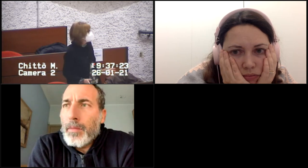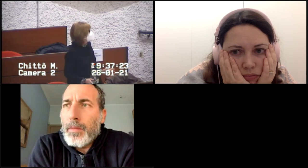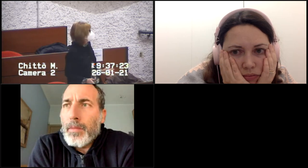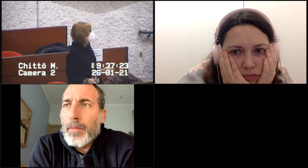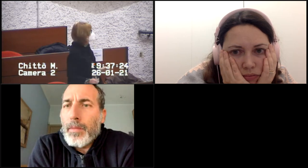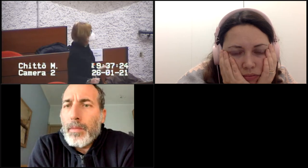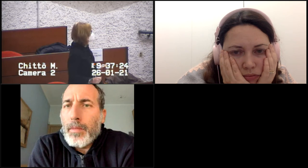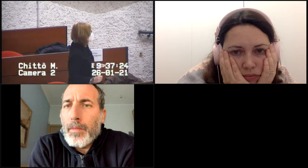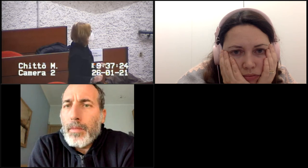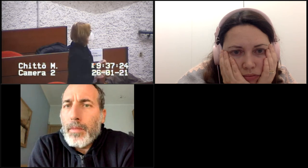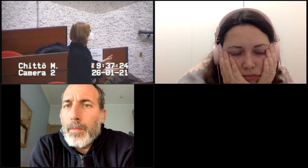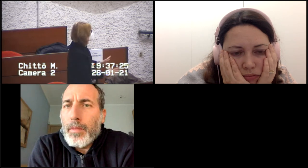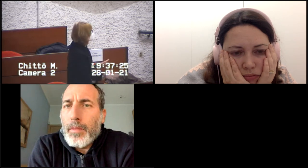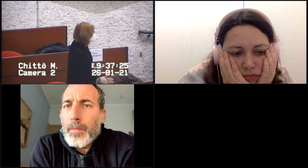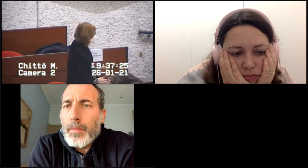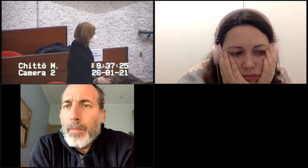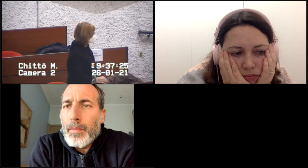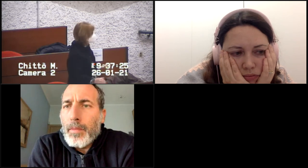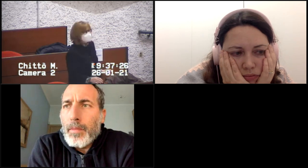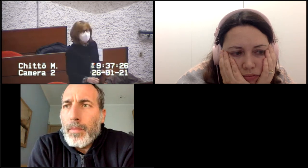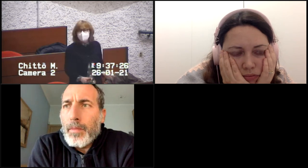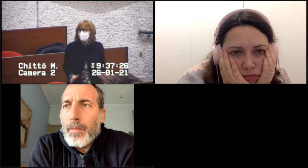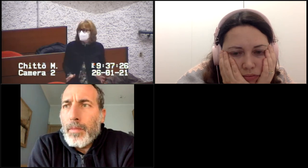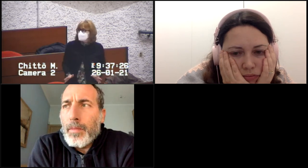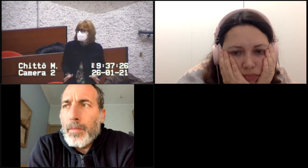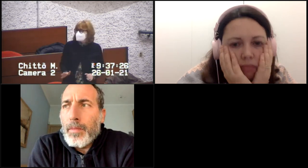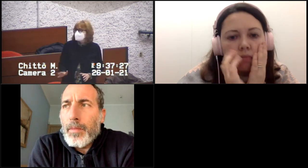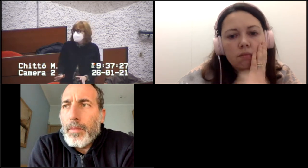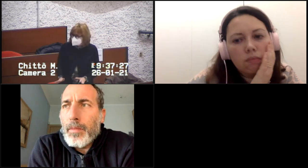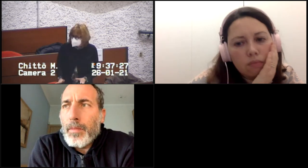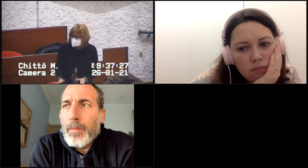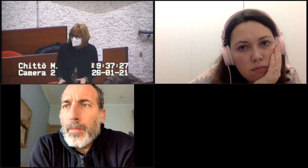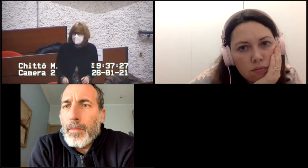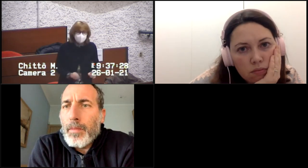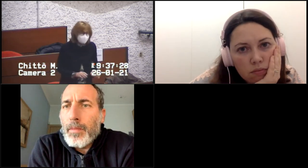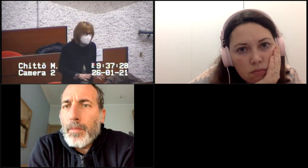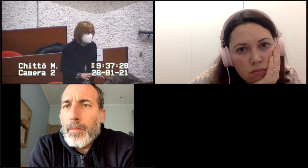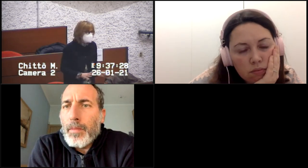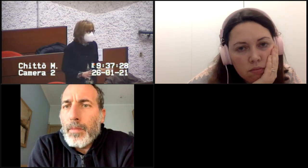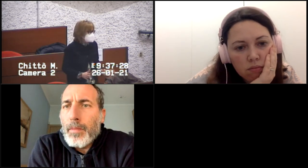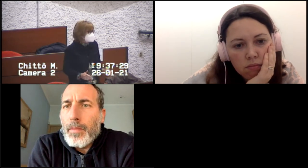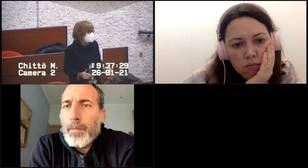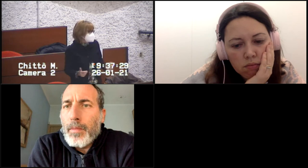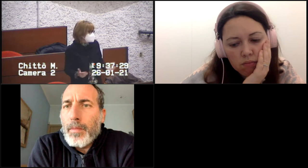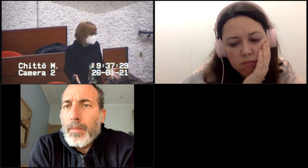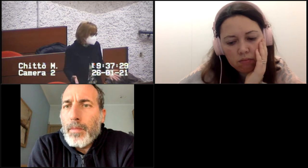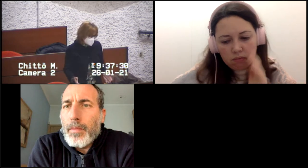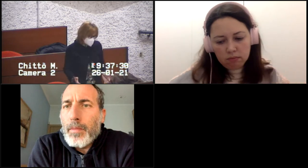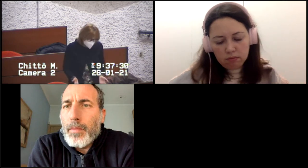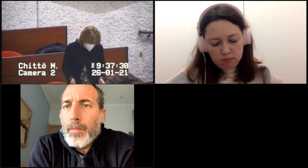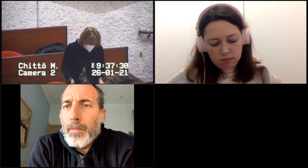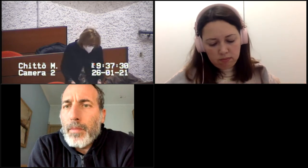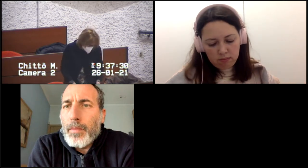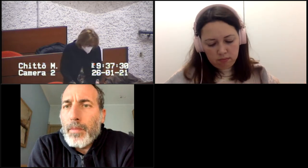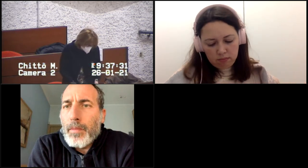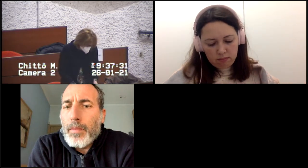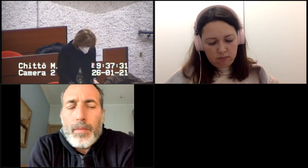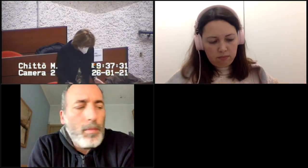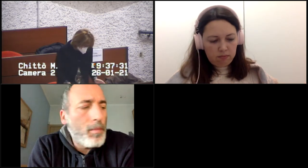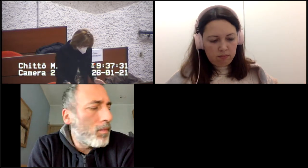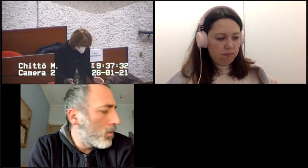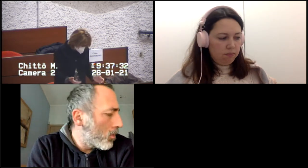scelta non sia soltanto presa d'atto di quello che Regione Lombardia ha deciso, ma scelta anche di vindicare politicamente